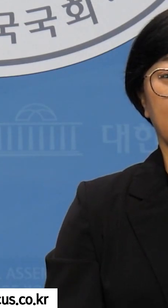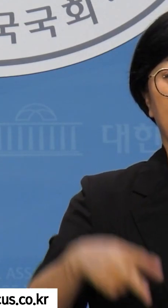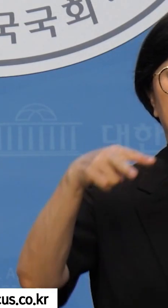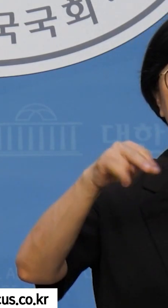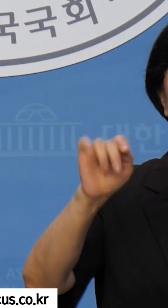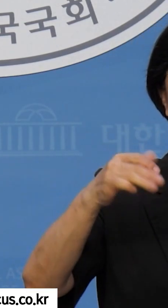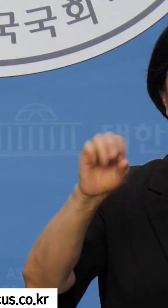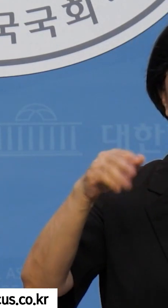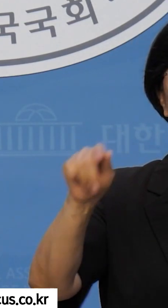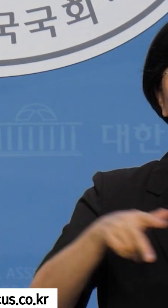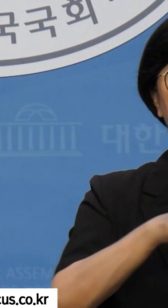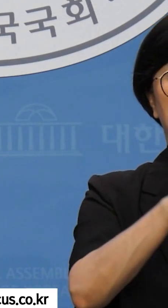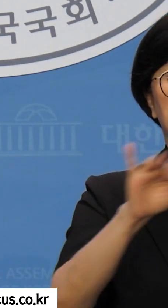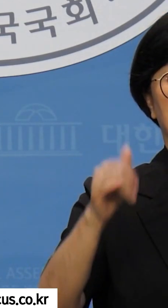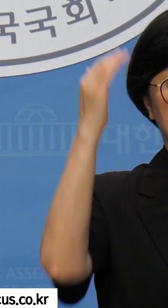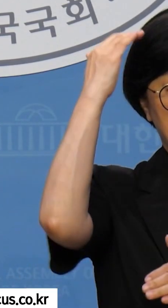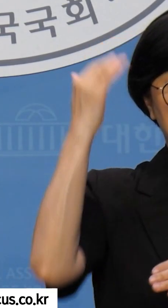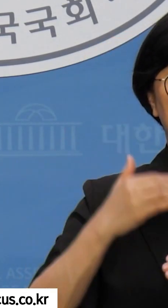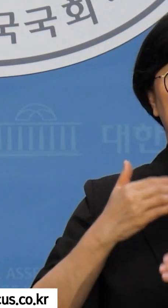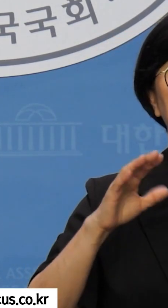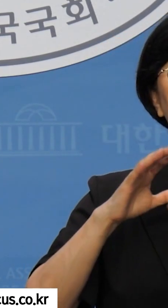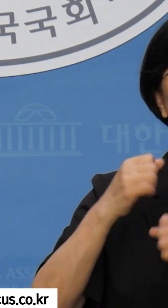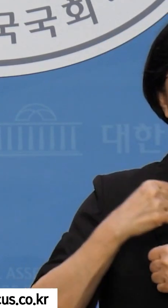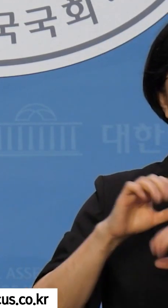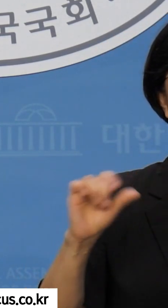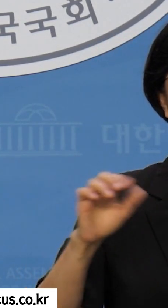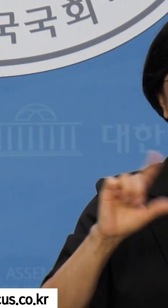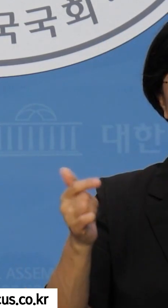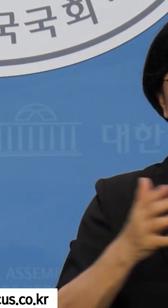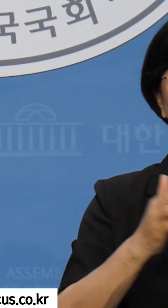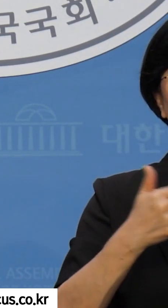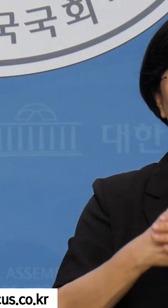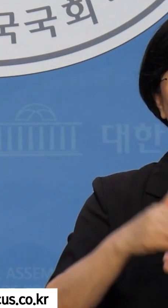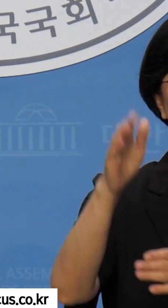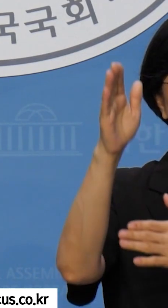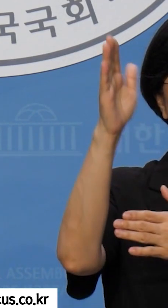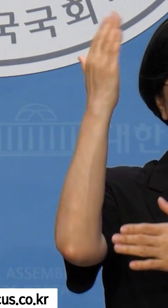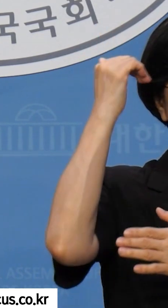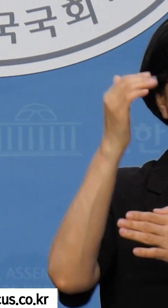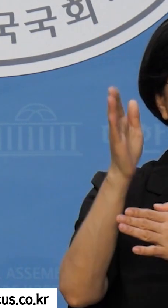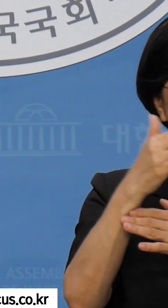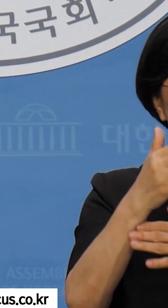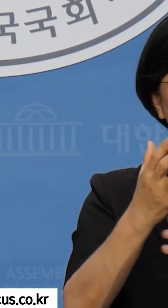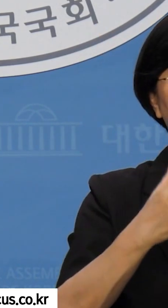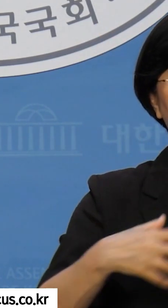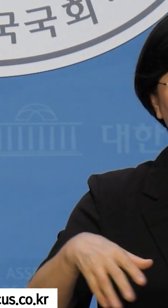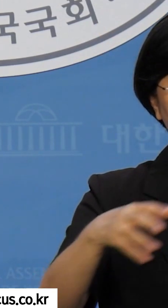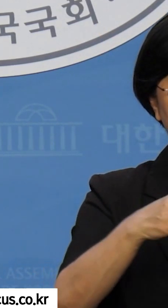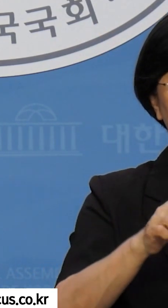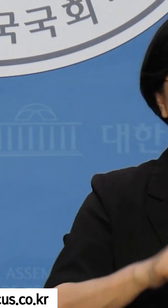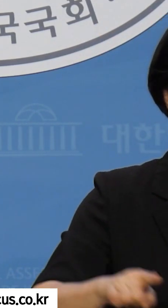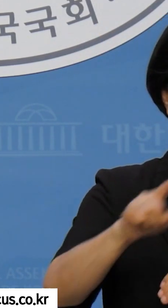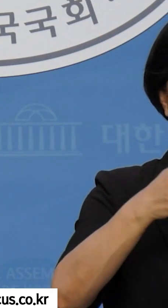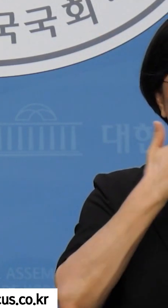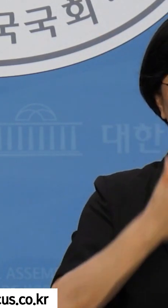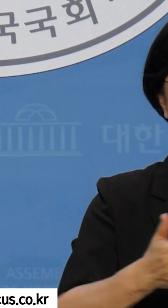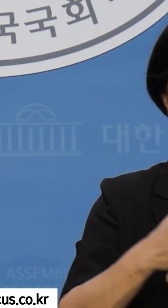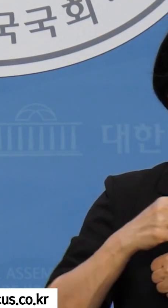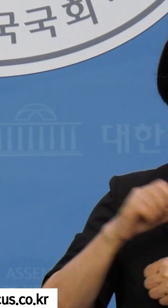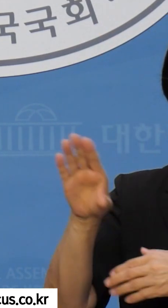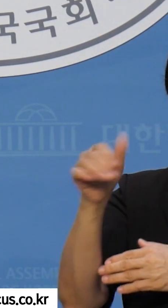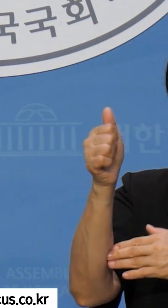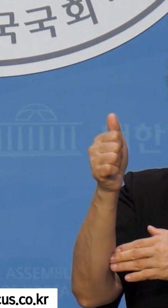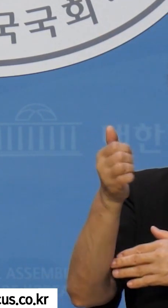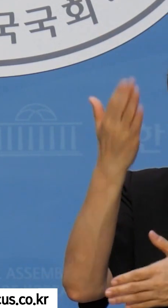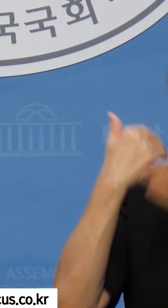신원식 후보자는 대한민국 국군이 아니라 태극기 부대를 이끌 적임자입니다. 신원식 국방부 장관